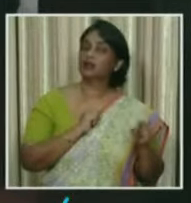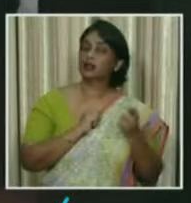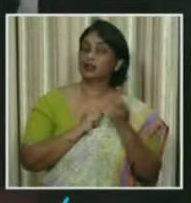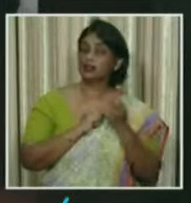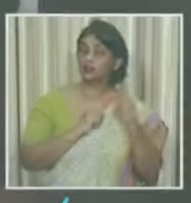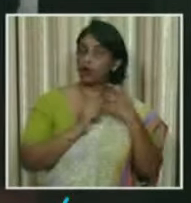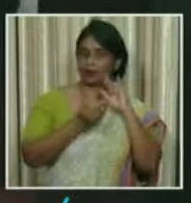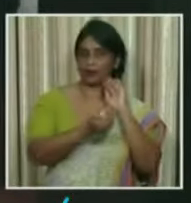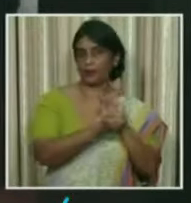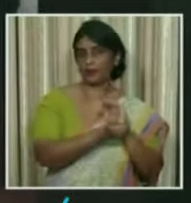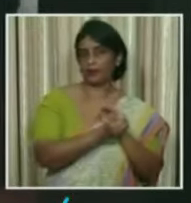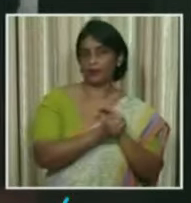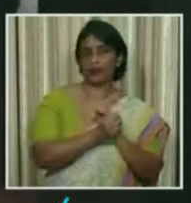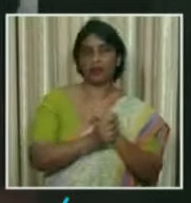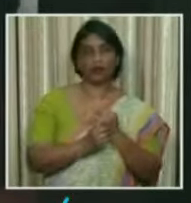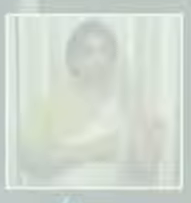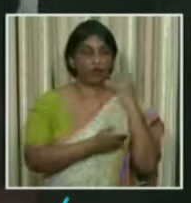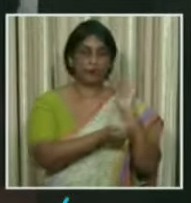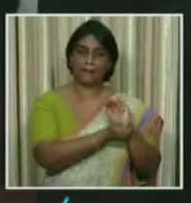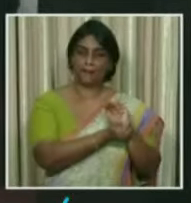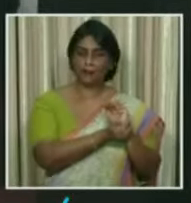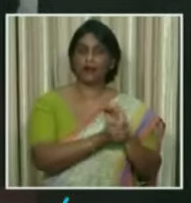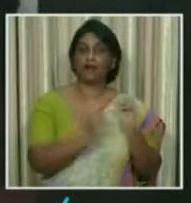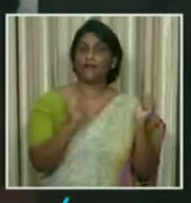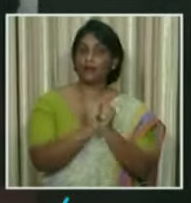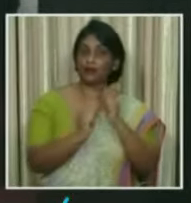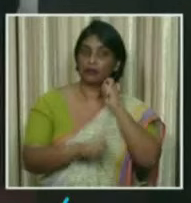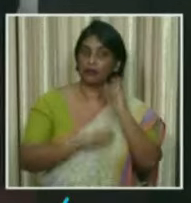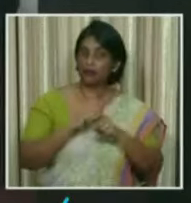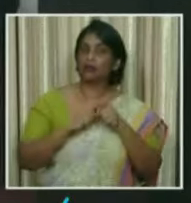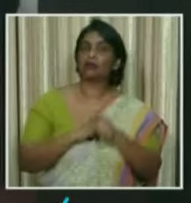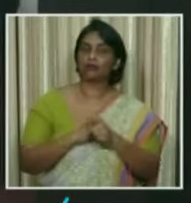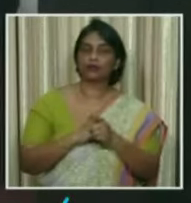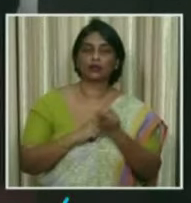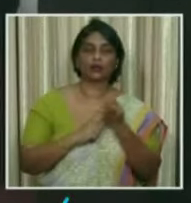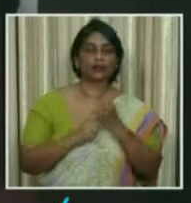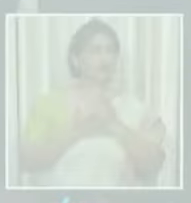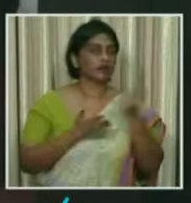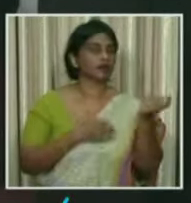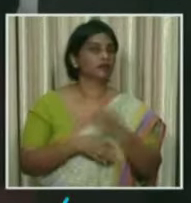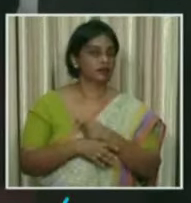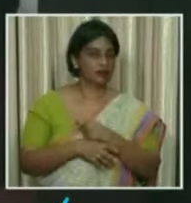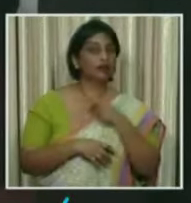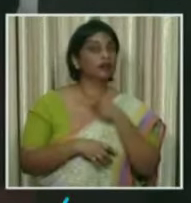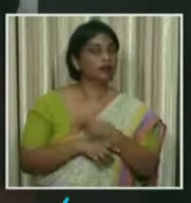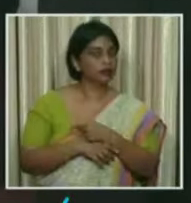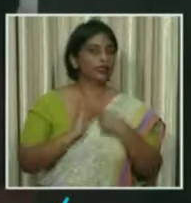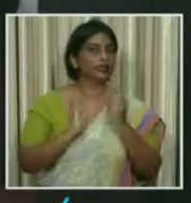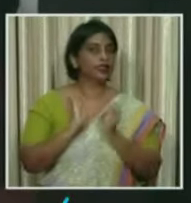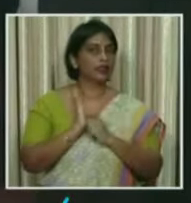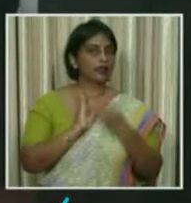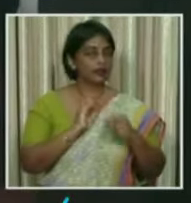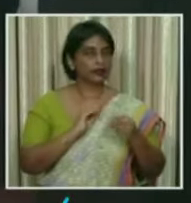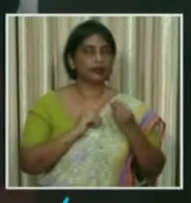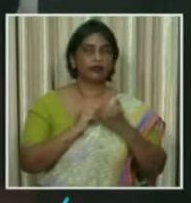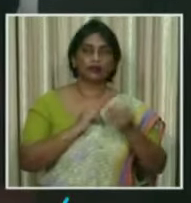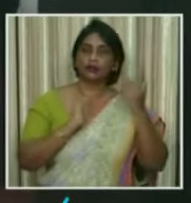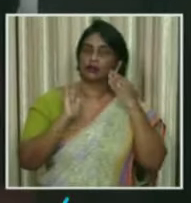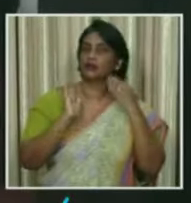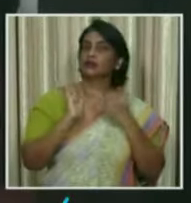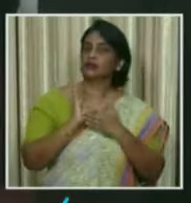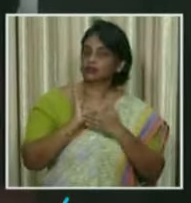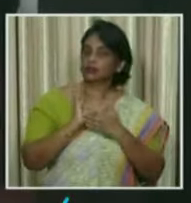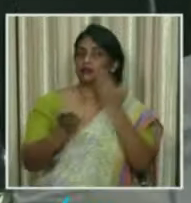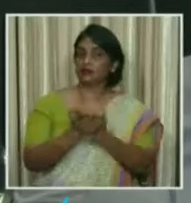සල්ලිකාරයෝ ටික බේරුවා, කෝටිපතියන් ටික බේරුවා, වැඩ කරන ජනතාවගේ පෙන්ෂන් ෆන්ඩ්ස් වලට පිප් පොකට් ගැහුවා. ඒකයි අපි දේශීය ණය ප්‍රතිව්‍යුහගතකරණය